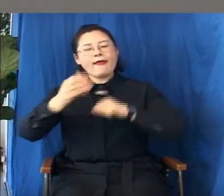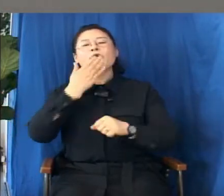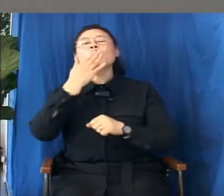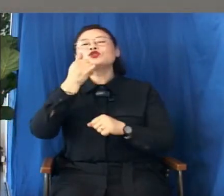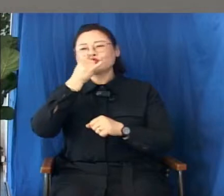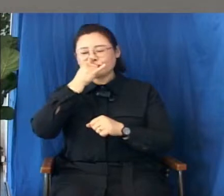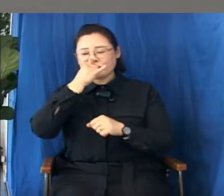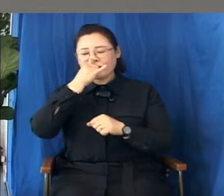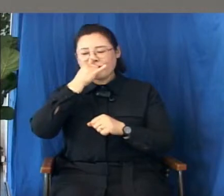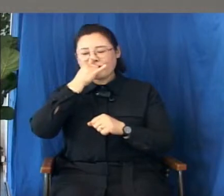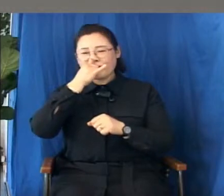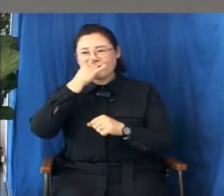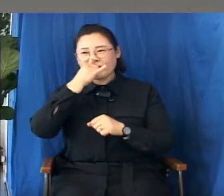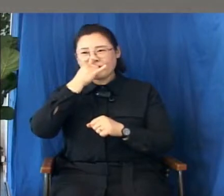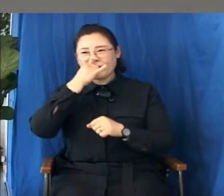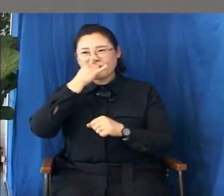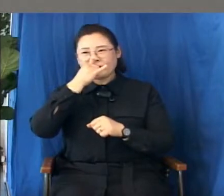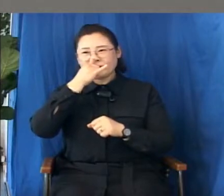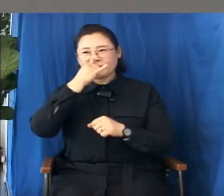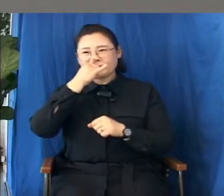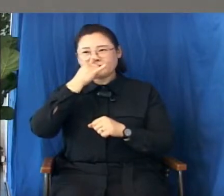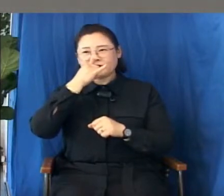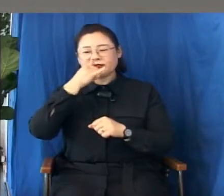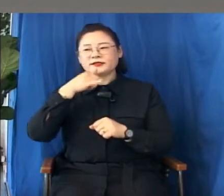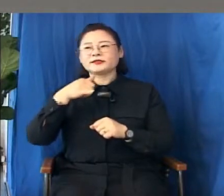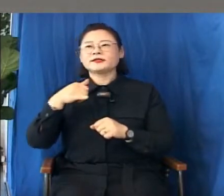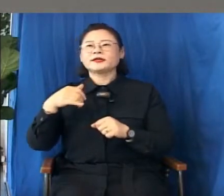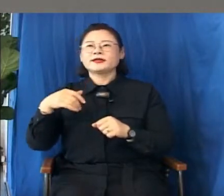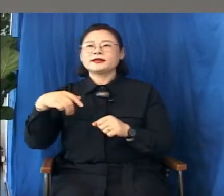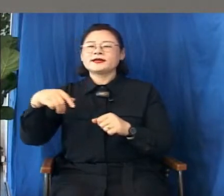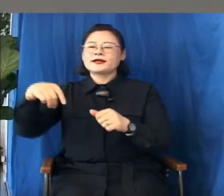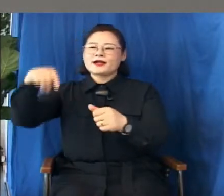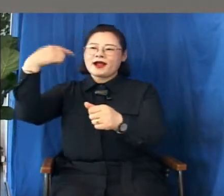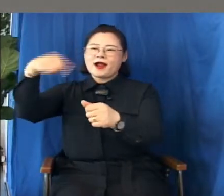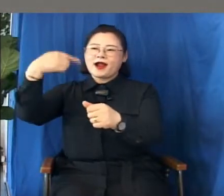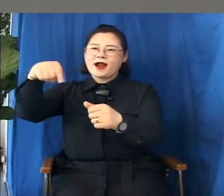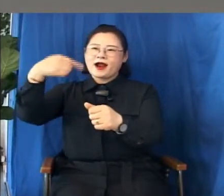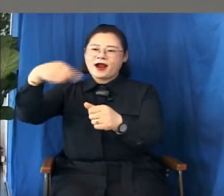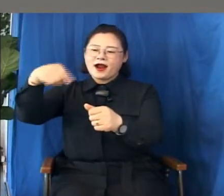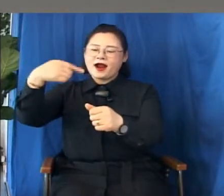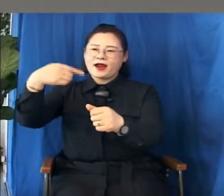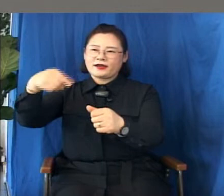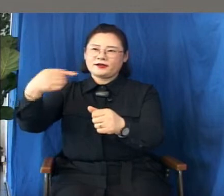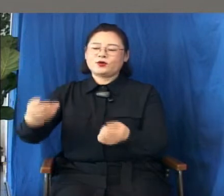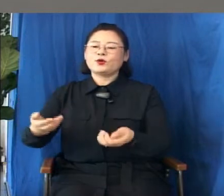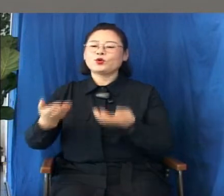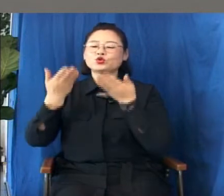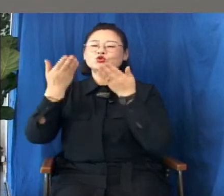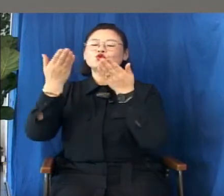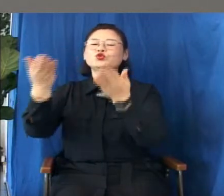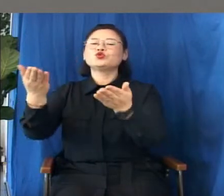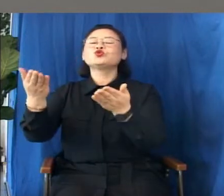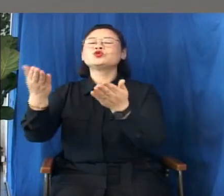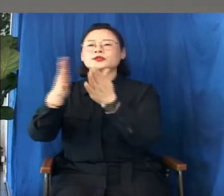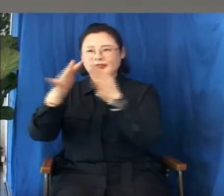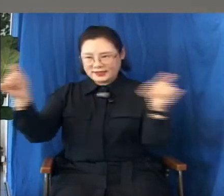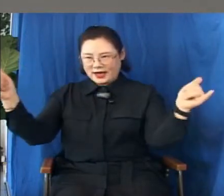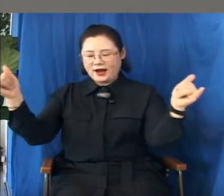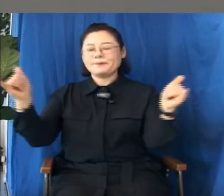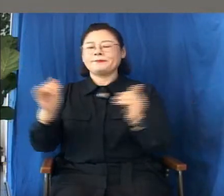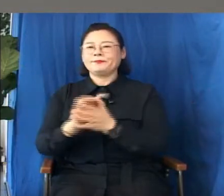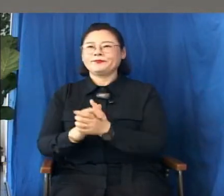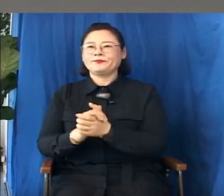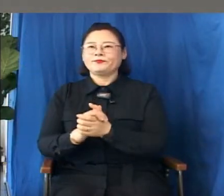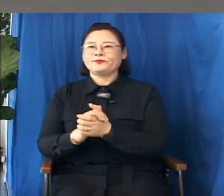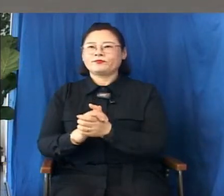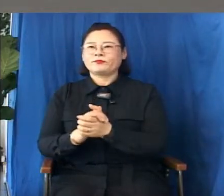그것을 최대한 이렇게 좀 할 수 있는 쪽으로 만들어준 율법을 적용할 수 있도록 만들어준 그런